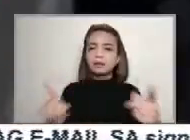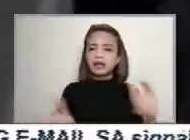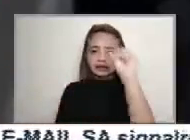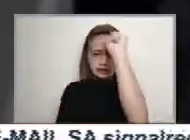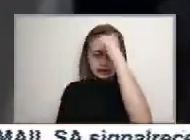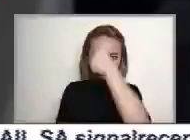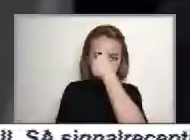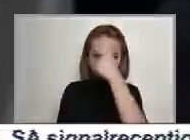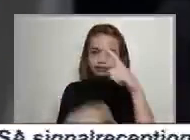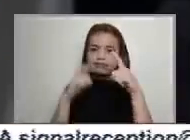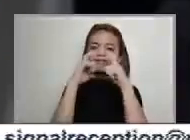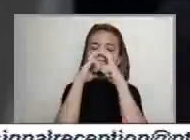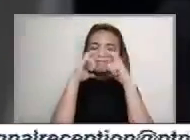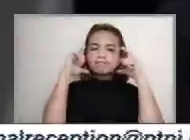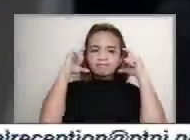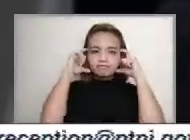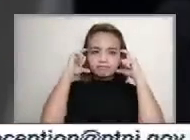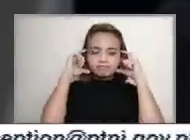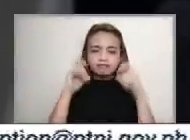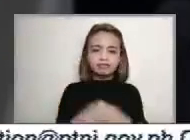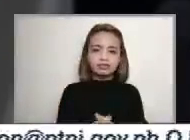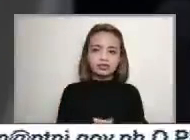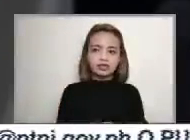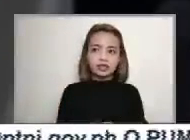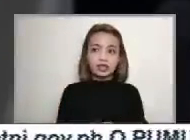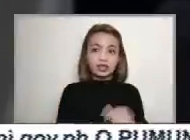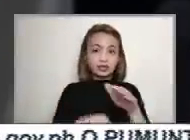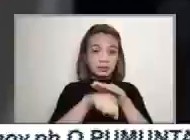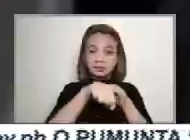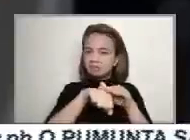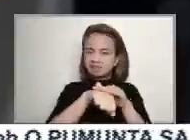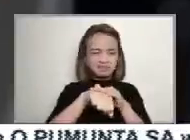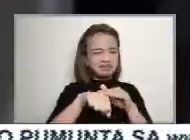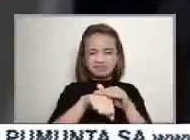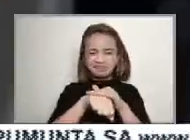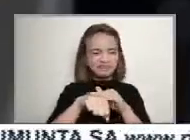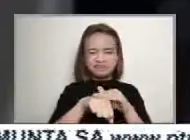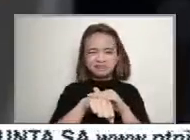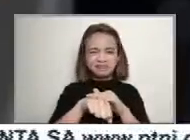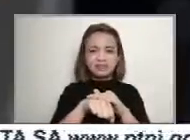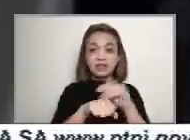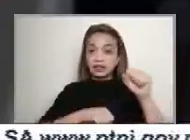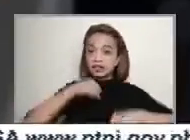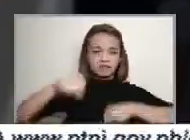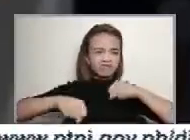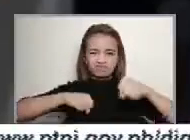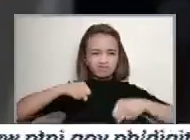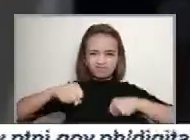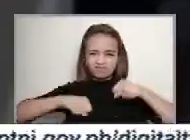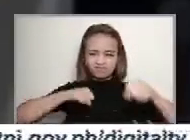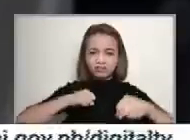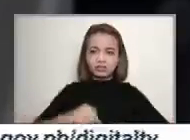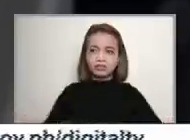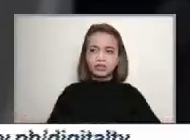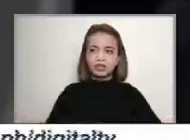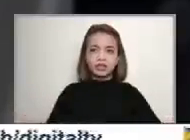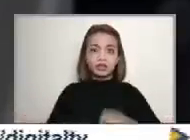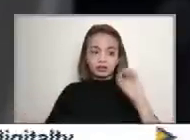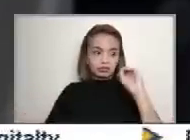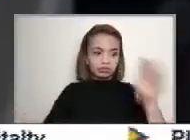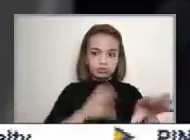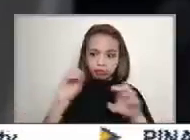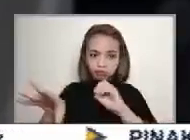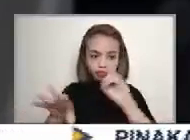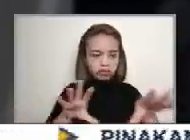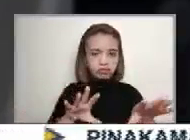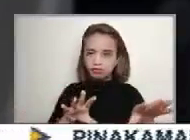peso at 40 centavos naman sa kerosene. Magunitang pumirit ng dagdag singil sa pasahe ang